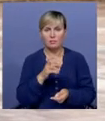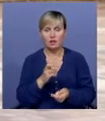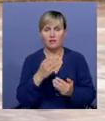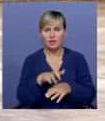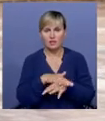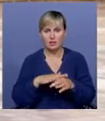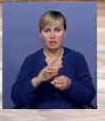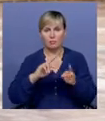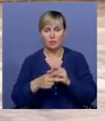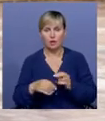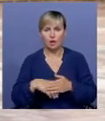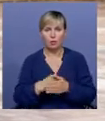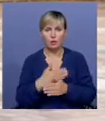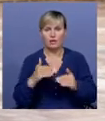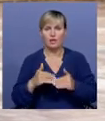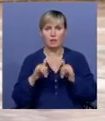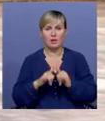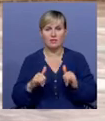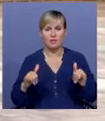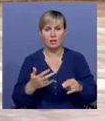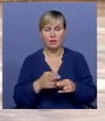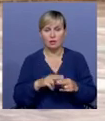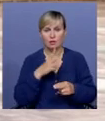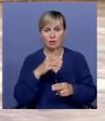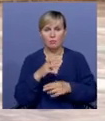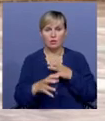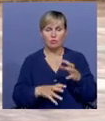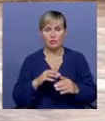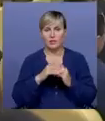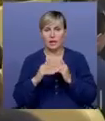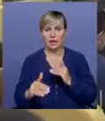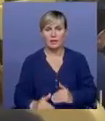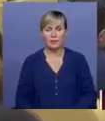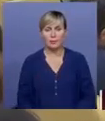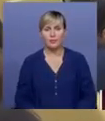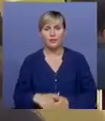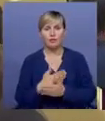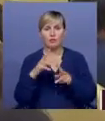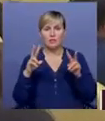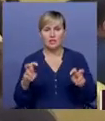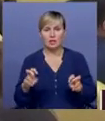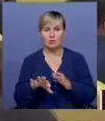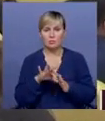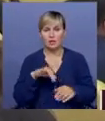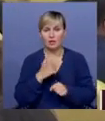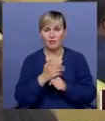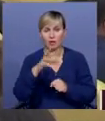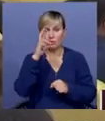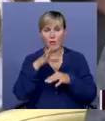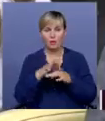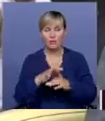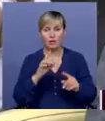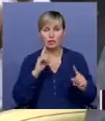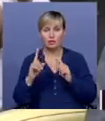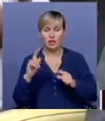страна переходит на новый этап развития, который признали на международной арене. В новом статусе избранный глава государства провел